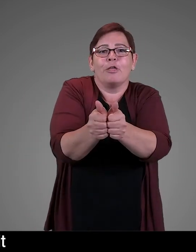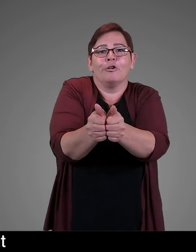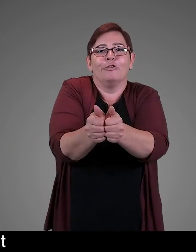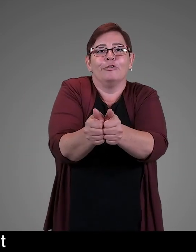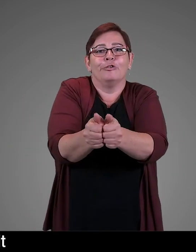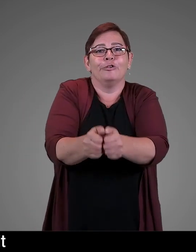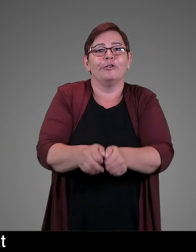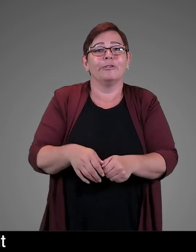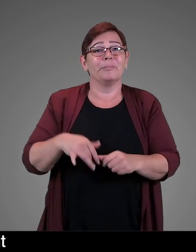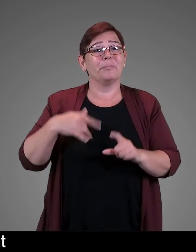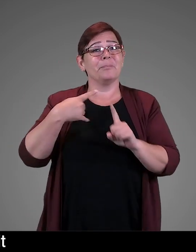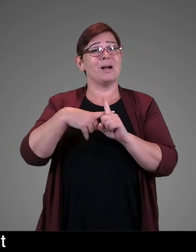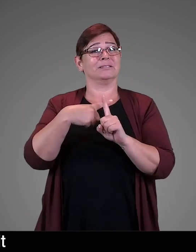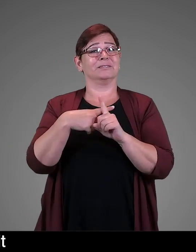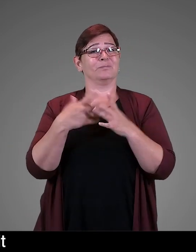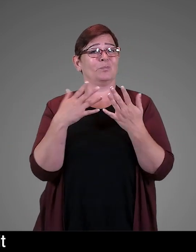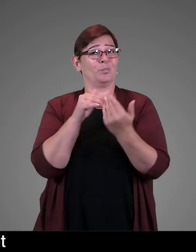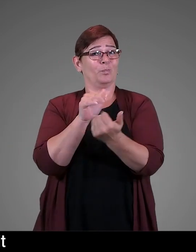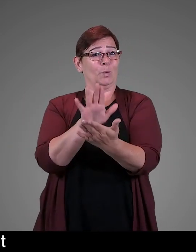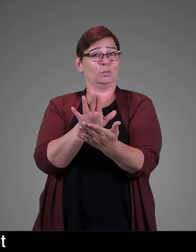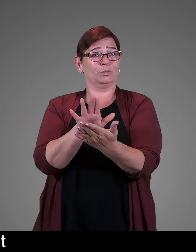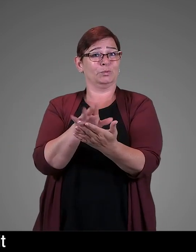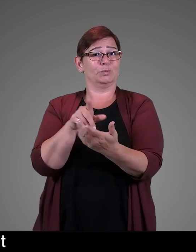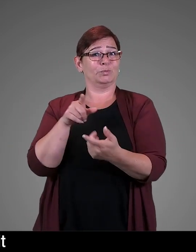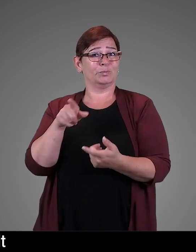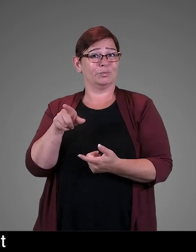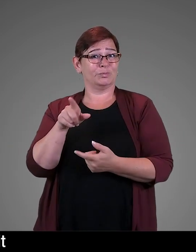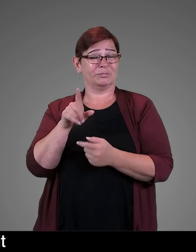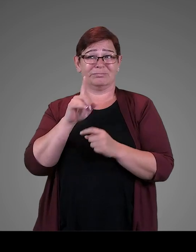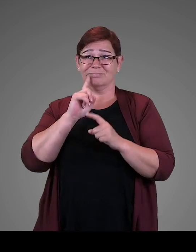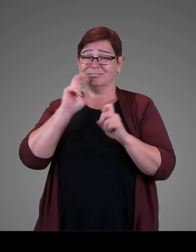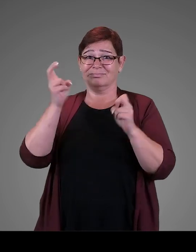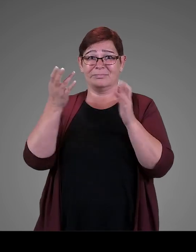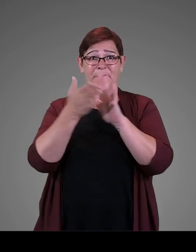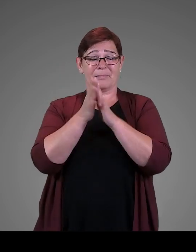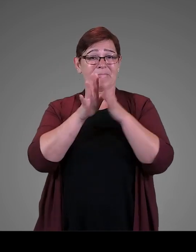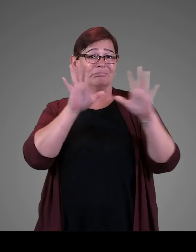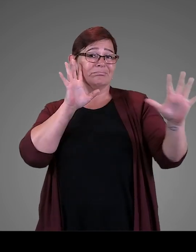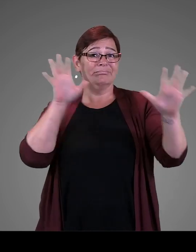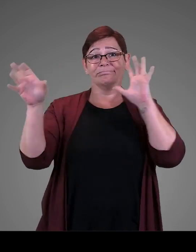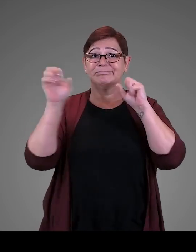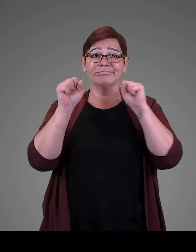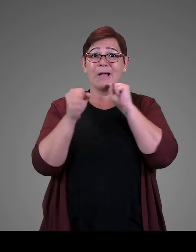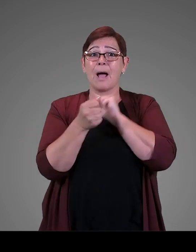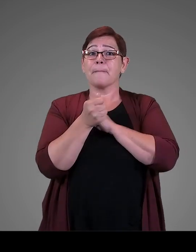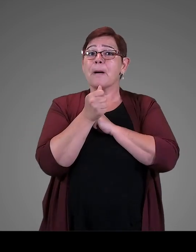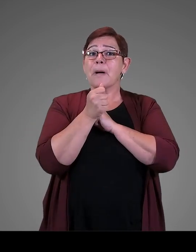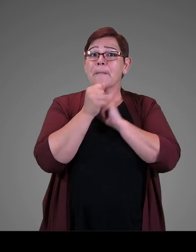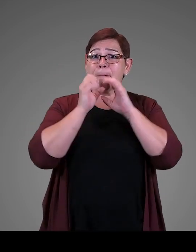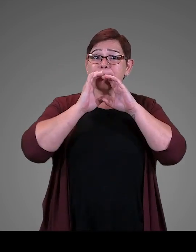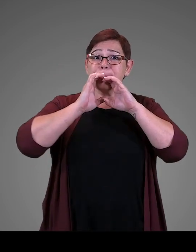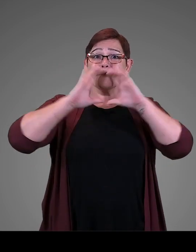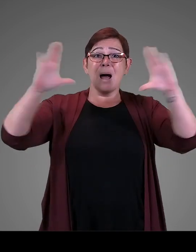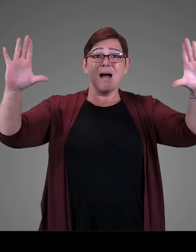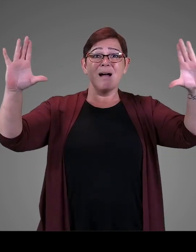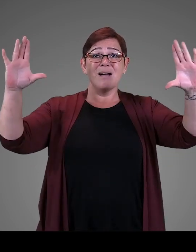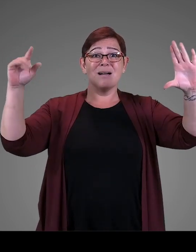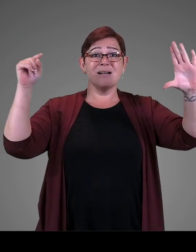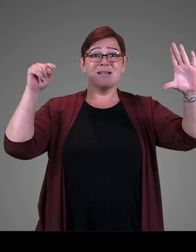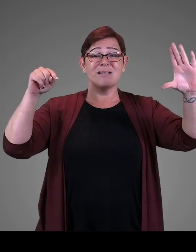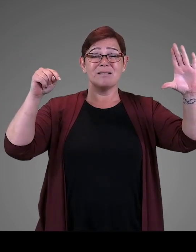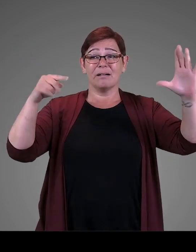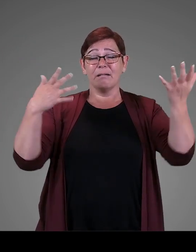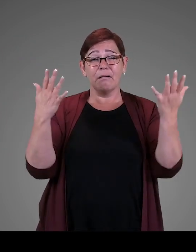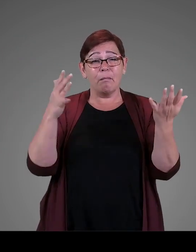donc on réfléchit ensemble sur ces questions-là, puis on les porte ensemble. Fait que le positif de cette démarche-là,